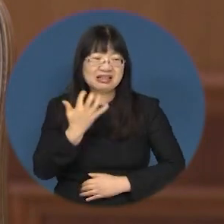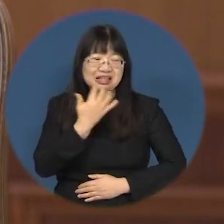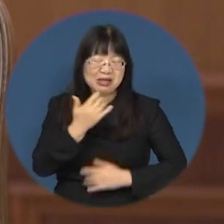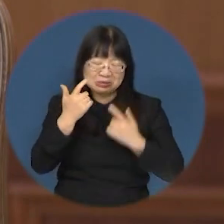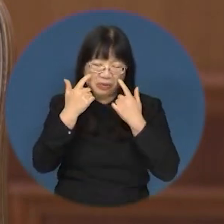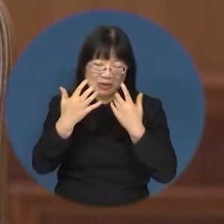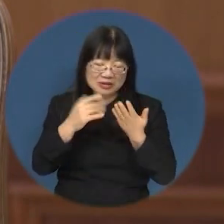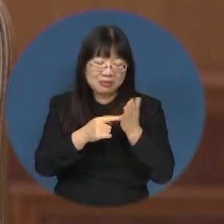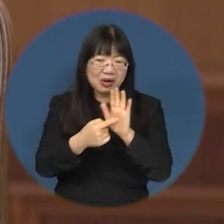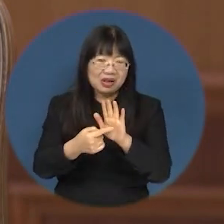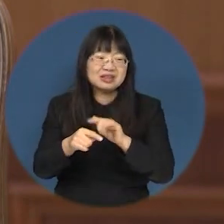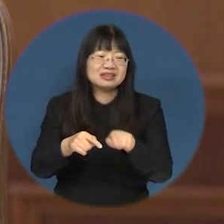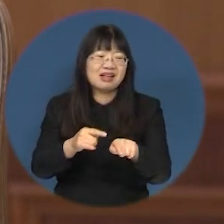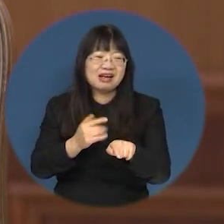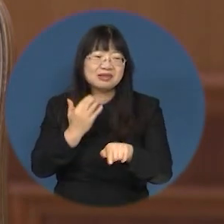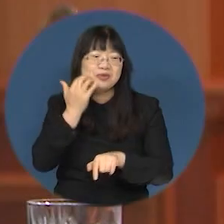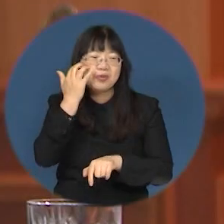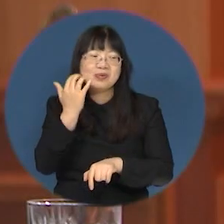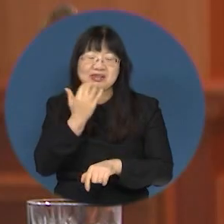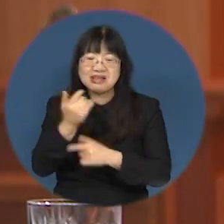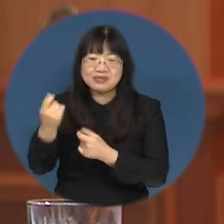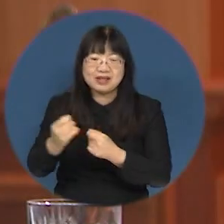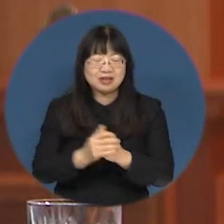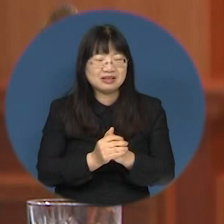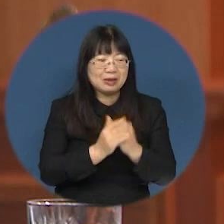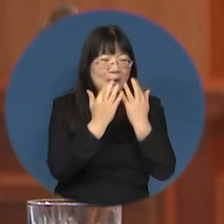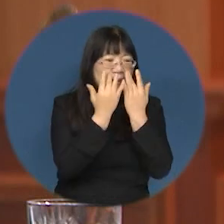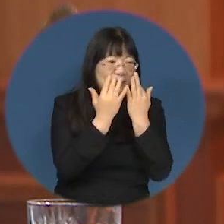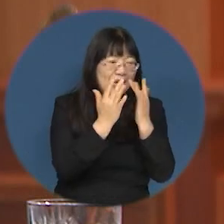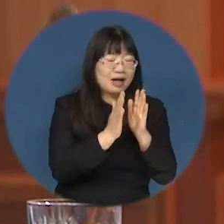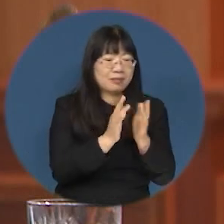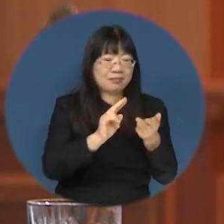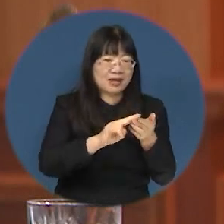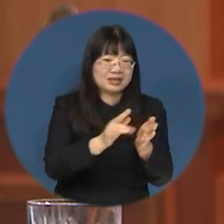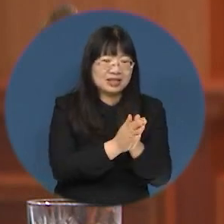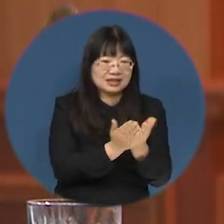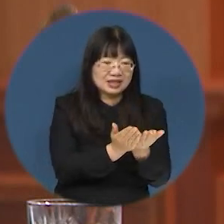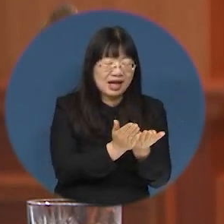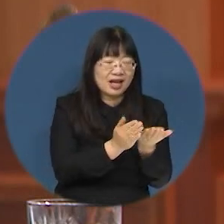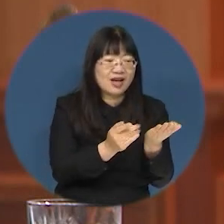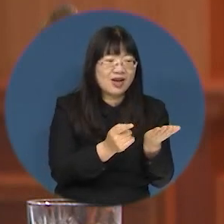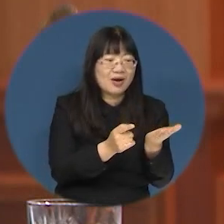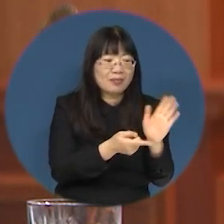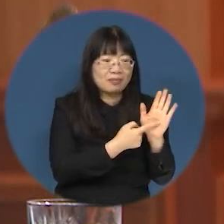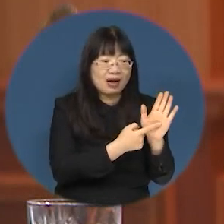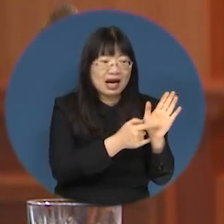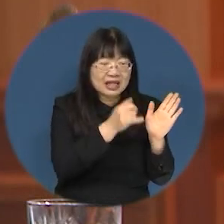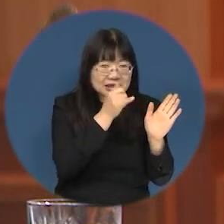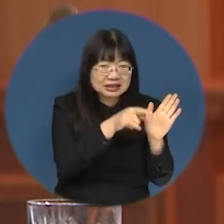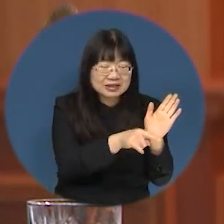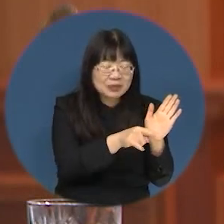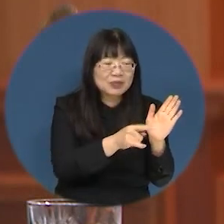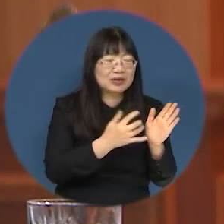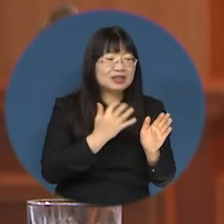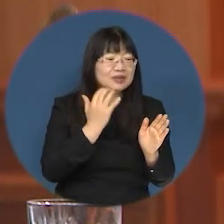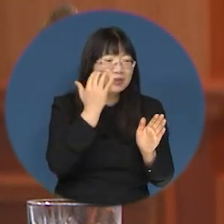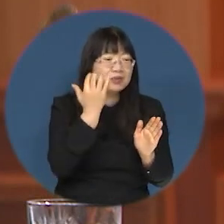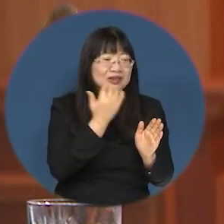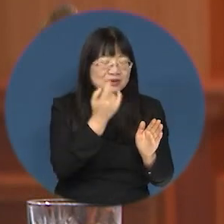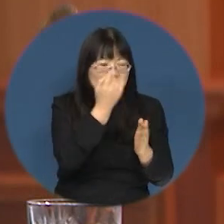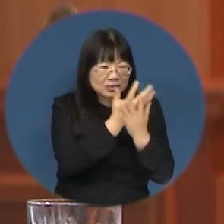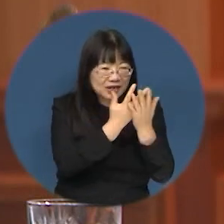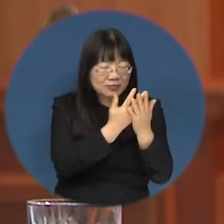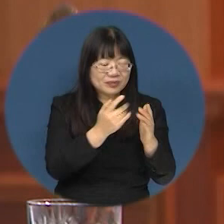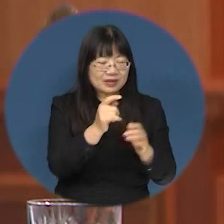너무너무 힘든 색깔이 초록입니다. 그러니까 잡지, 만화 잡지에 연재되던 둘리는 조금 연하고 그렇죠.